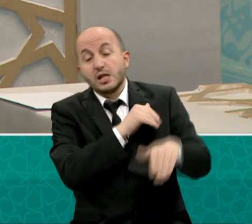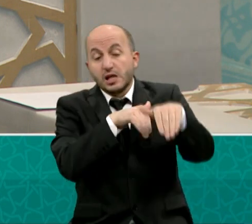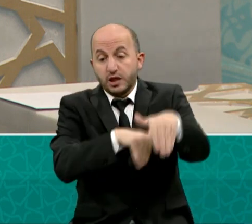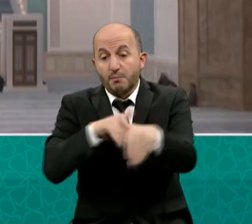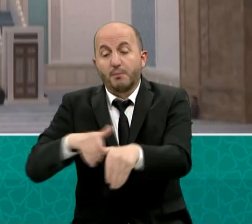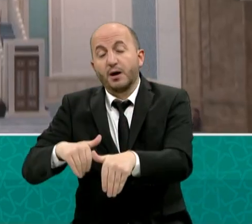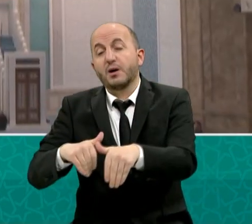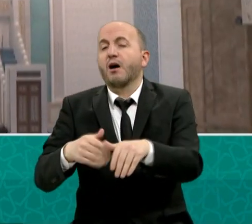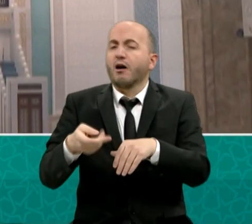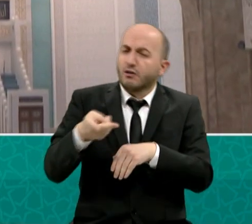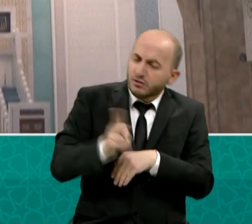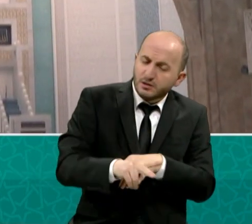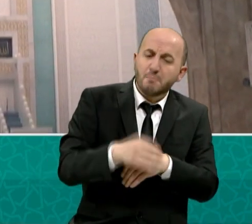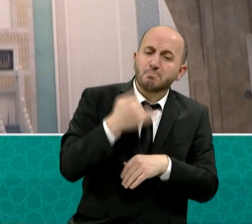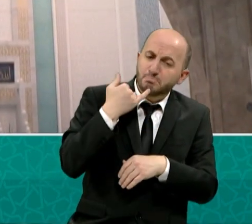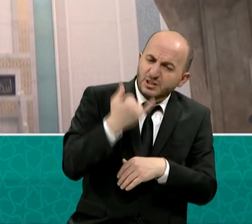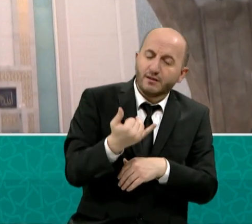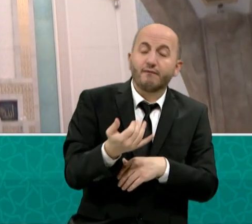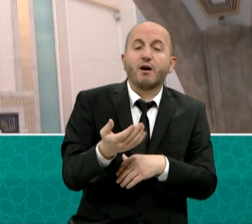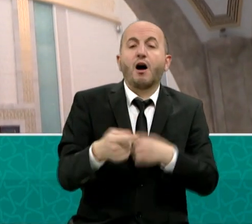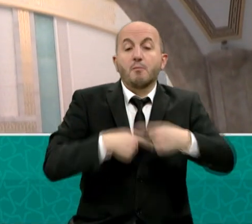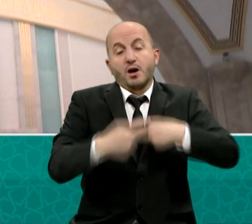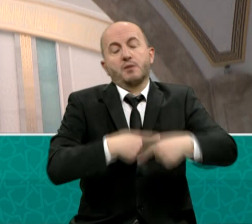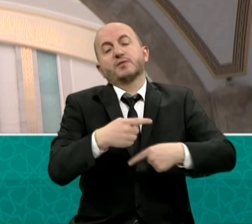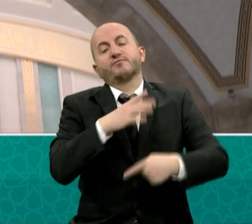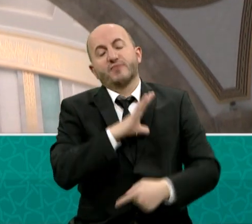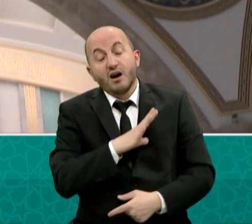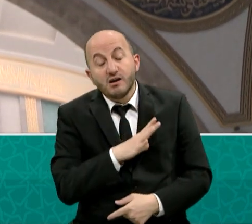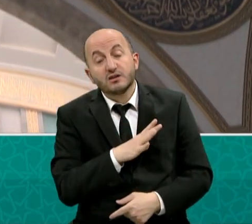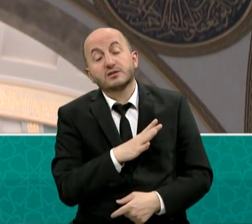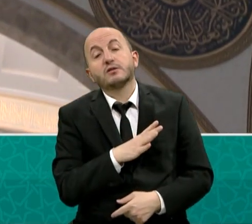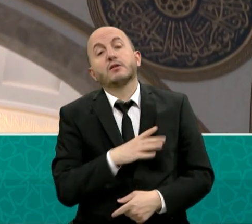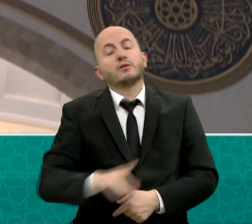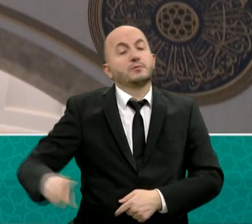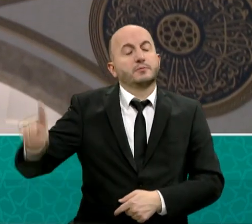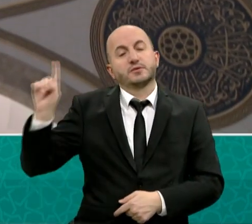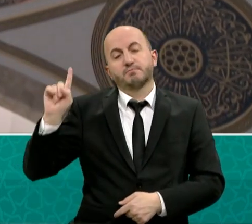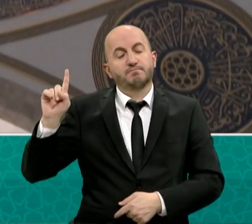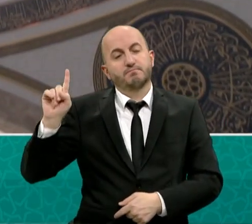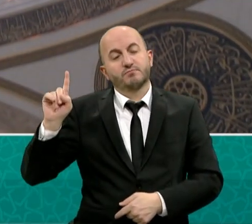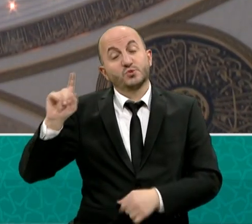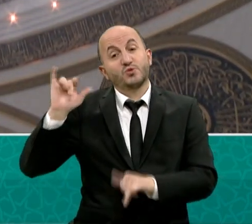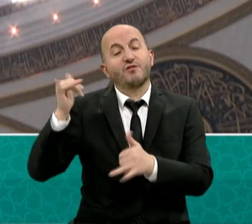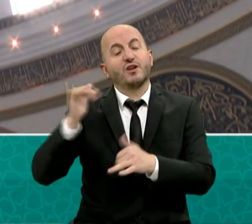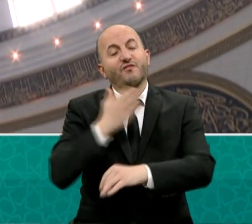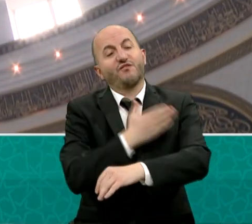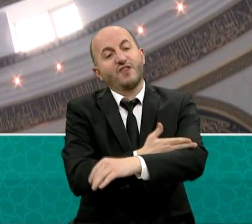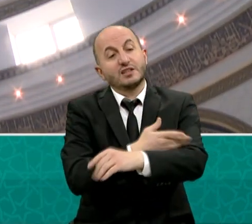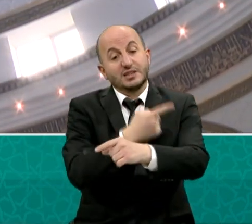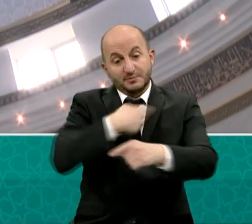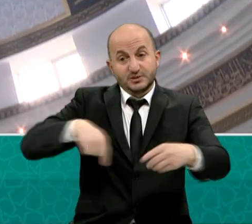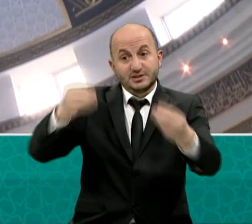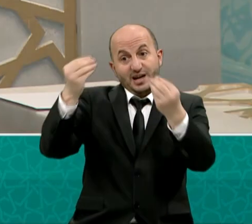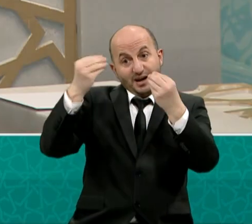aleminde methun olan, misafir olan akrabalarımız var. Rabbim bu cennet vatanı bizlere emanet